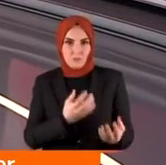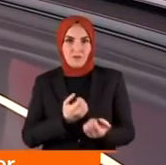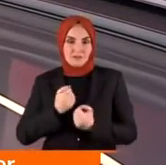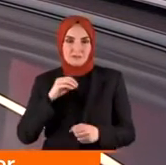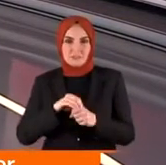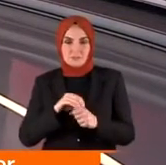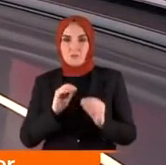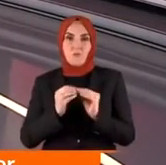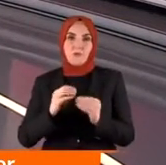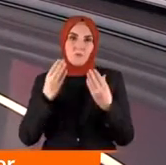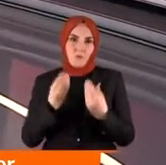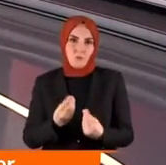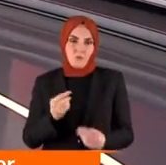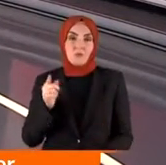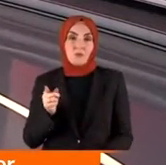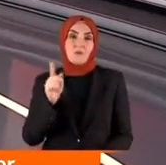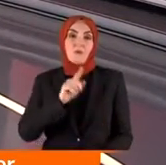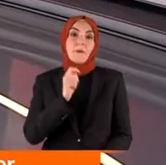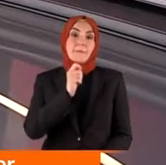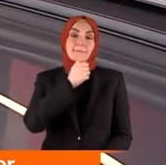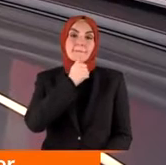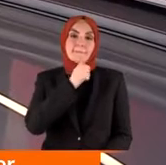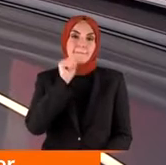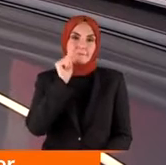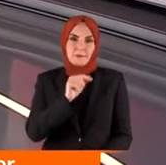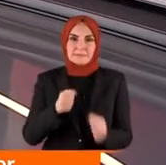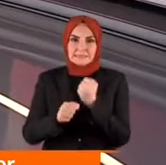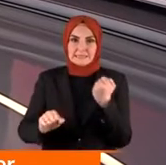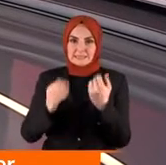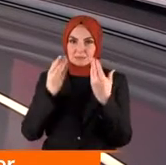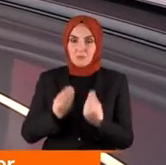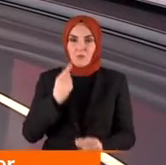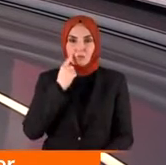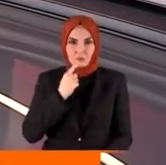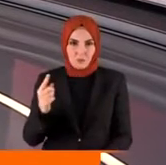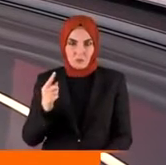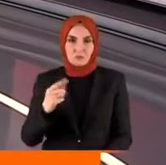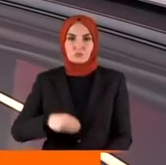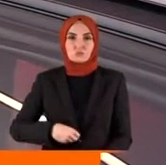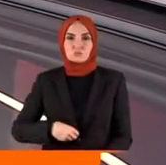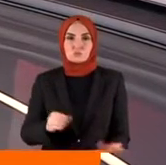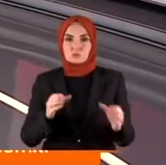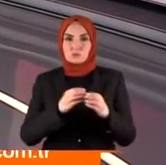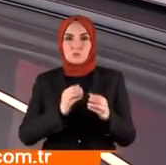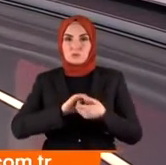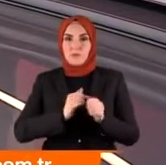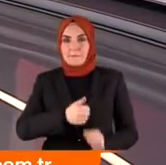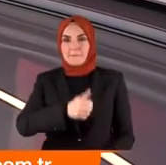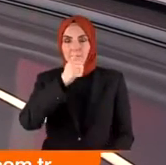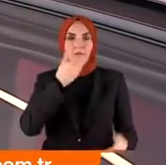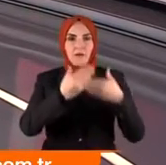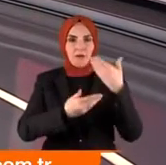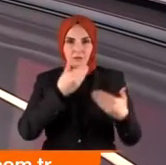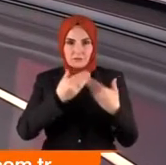yaşanan gerilimi suç örgütü lideri Alaaddin Saral'a anlattığı ve Erdal Acar'dan yardım istediği ortaya çıktı. Telefon kayıtlarının ortaya